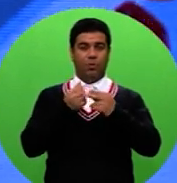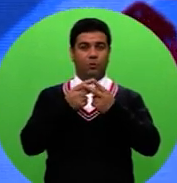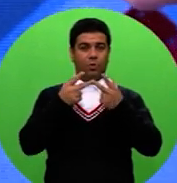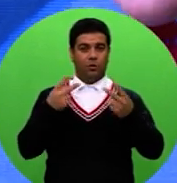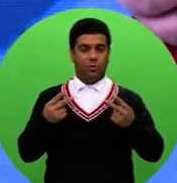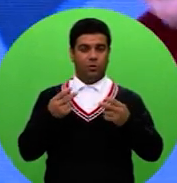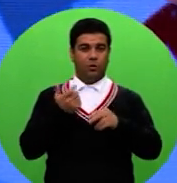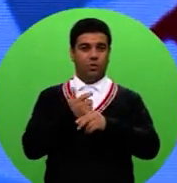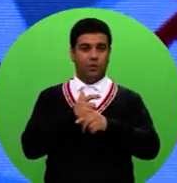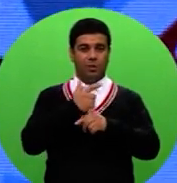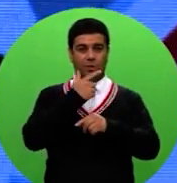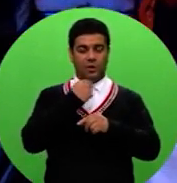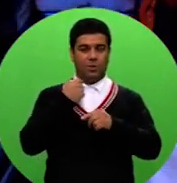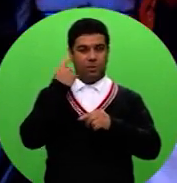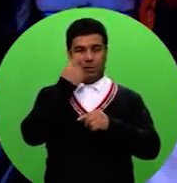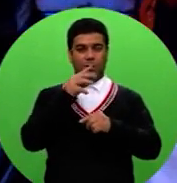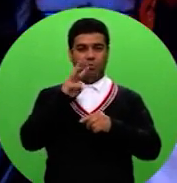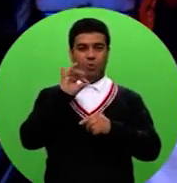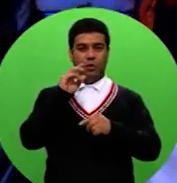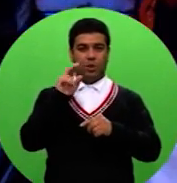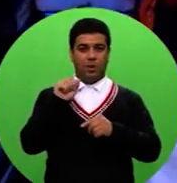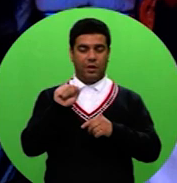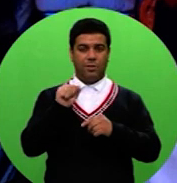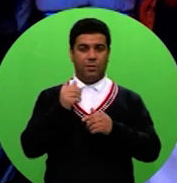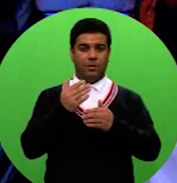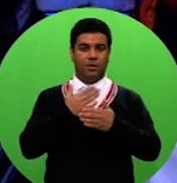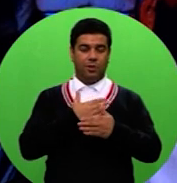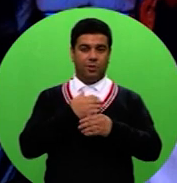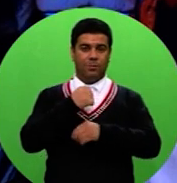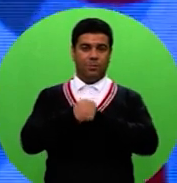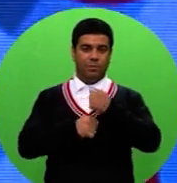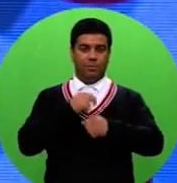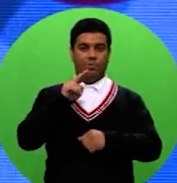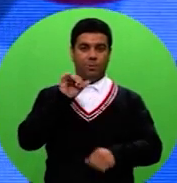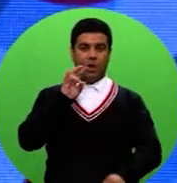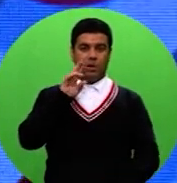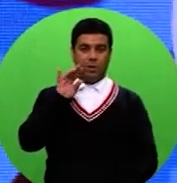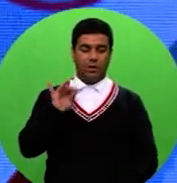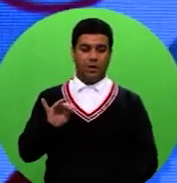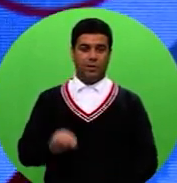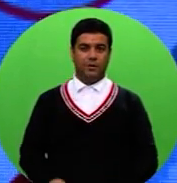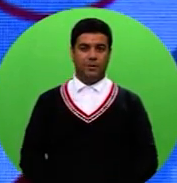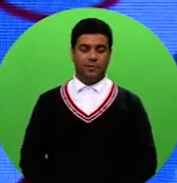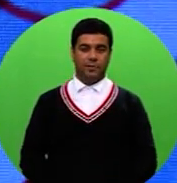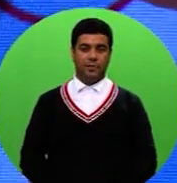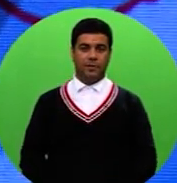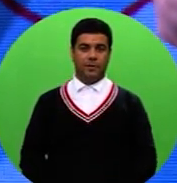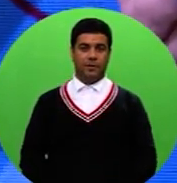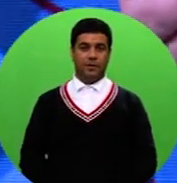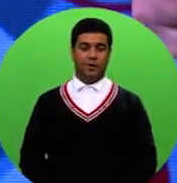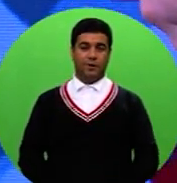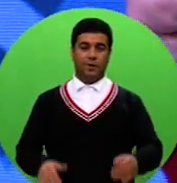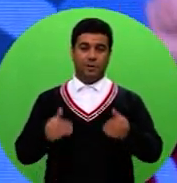Расправим, и вот у нас получилась уже морда нашей зверушки.